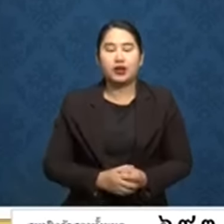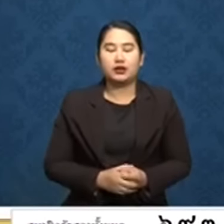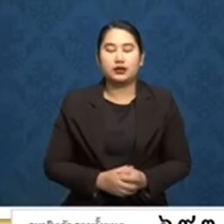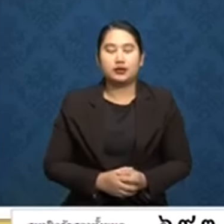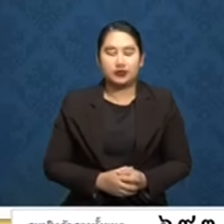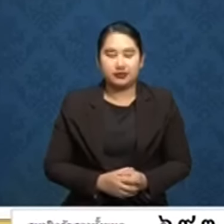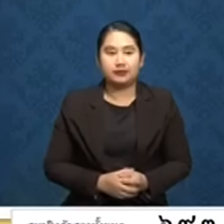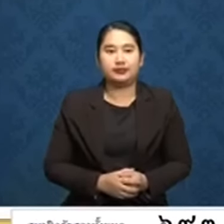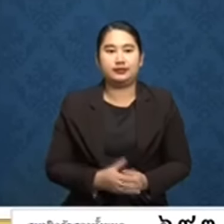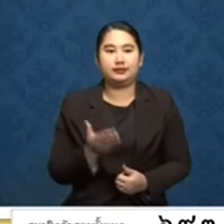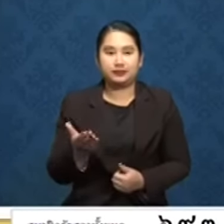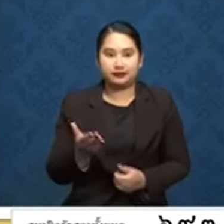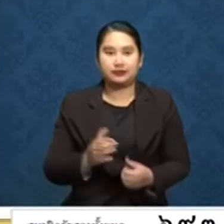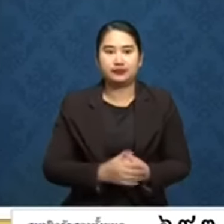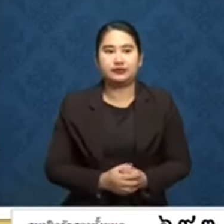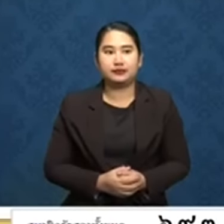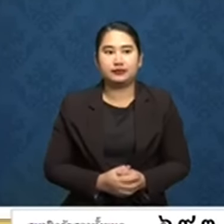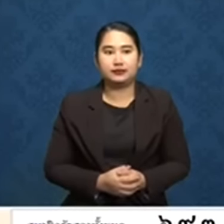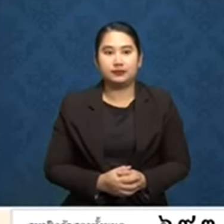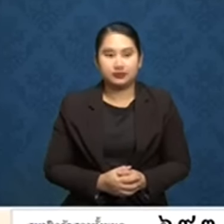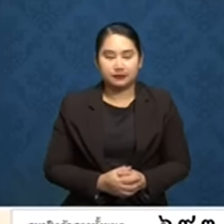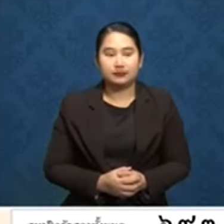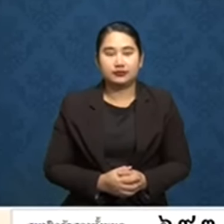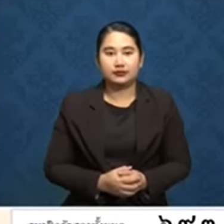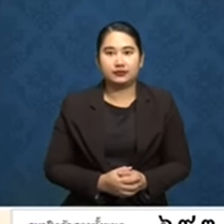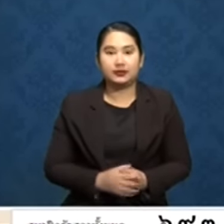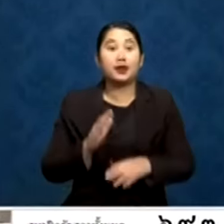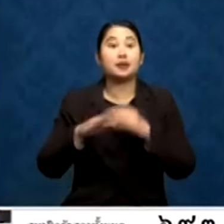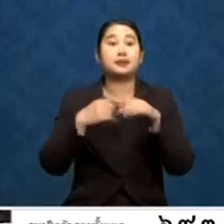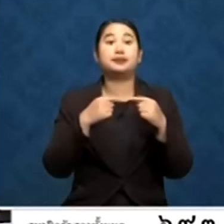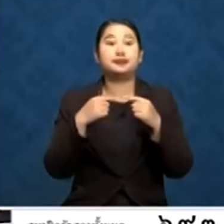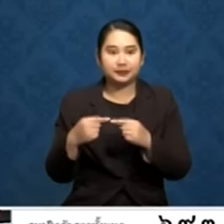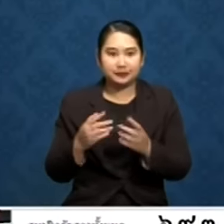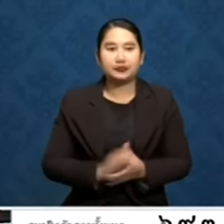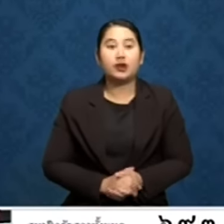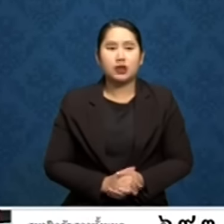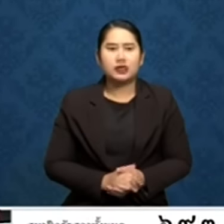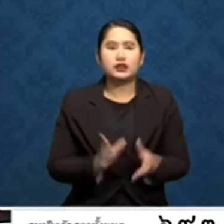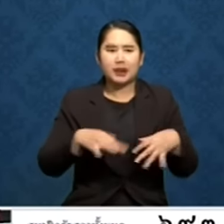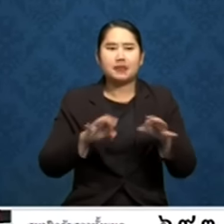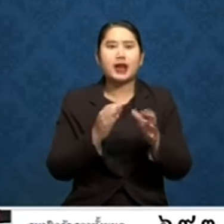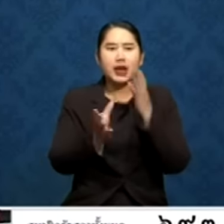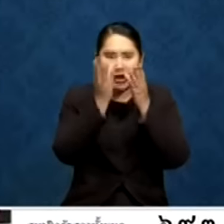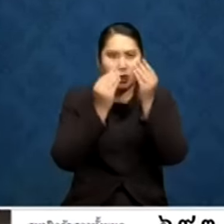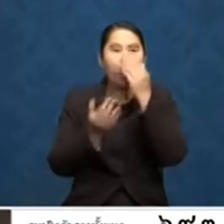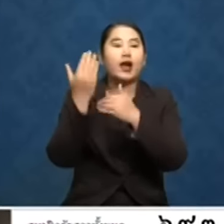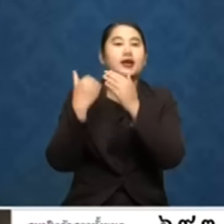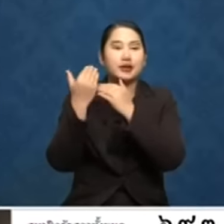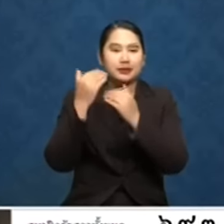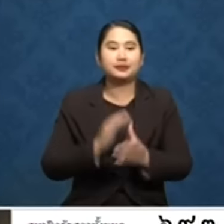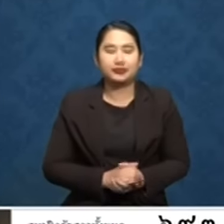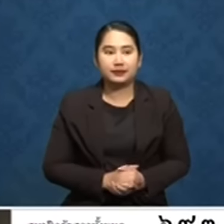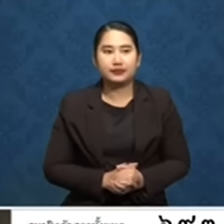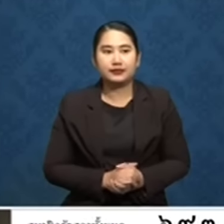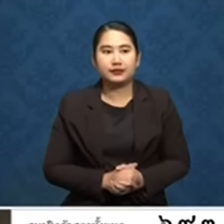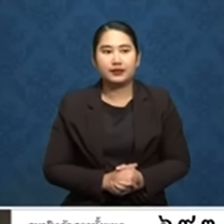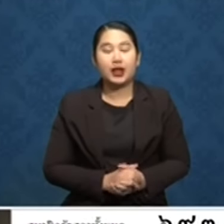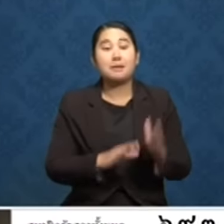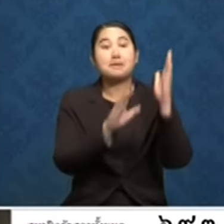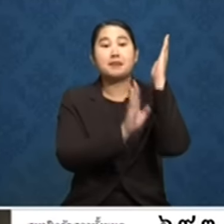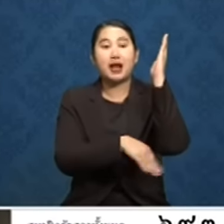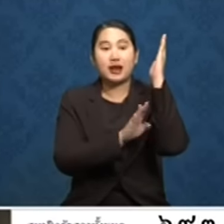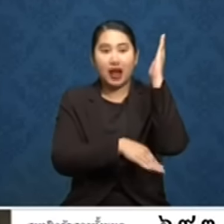ครับครับครับเชิญครับ ครับท่านประธานครับเดินหน้าต่อนะครับ ครับ เราต้องเรียนรู้อดีตครับท่านประธานจังหวัดชายแดนภา